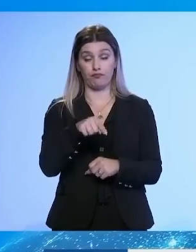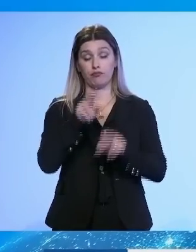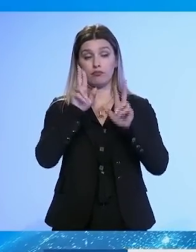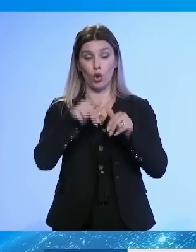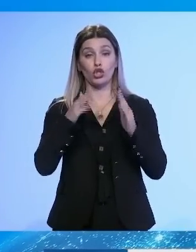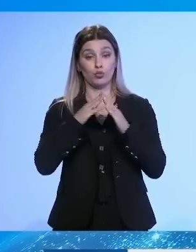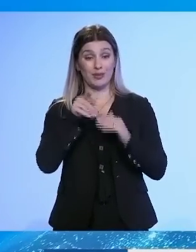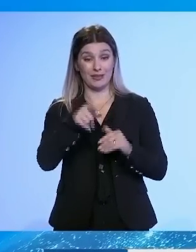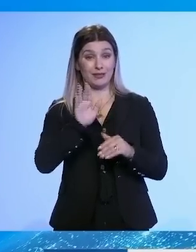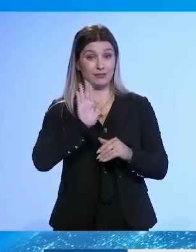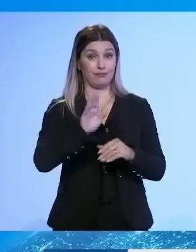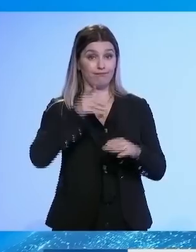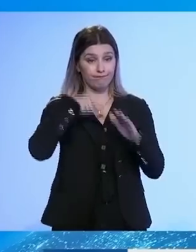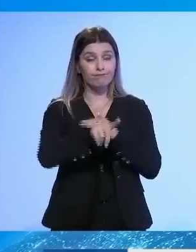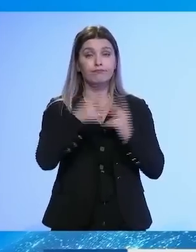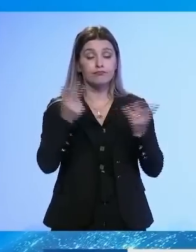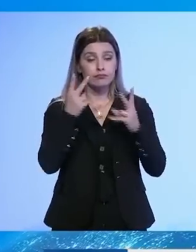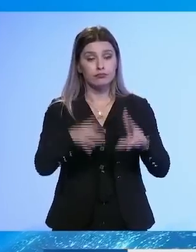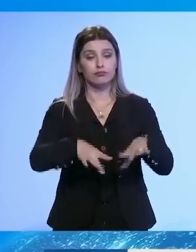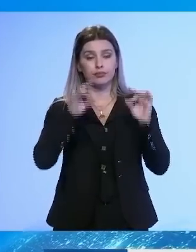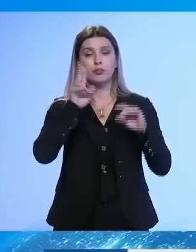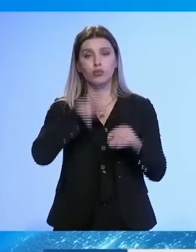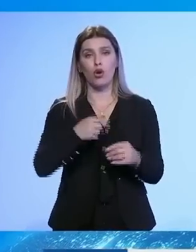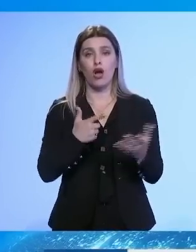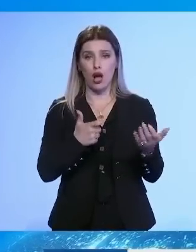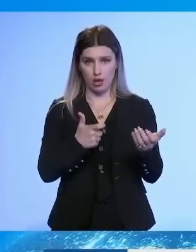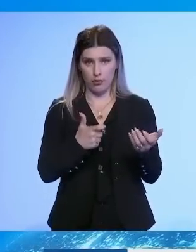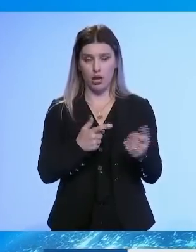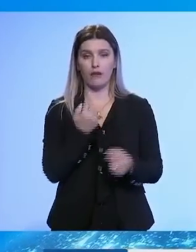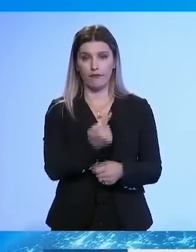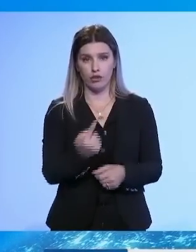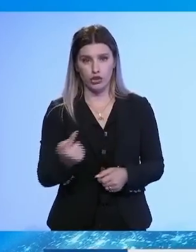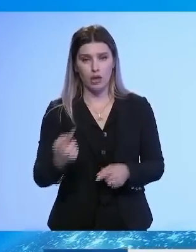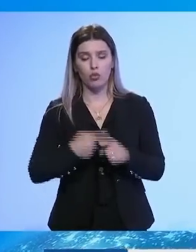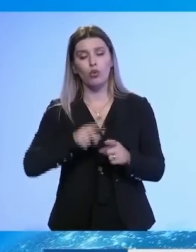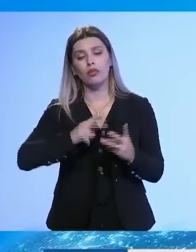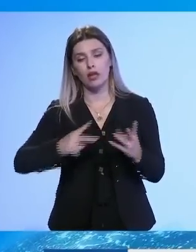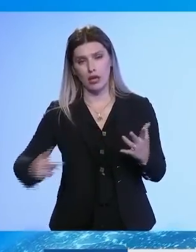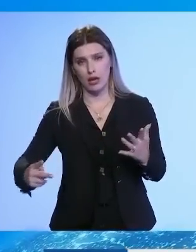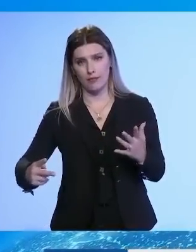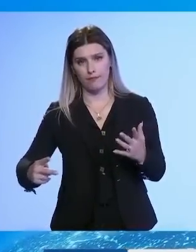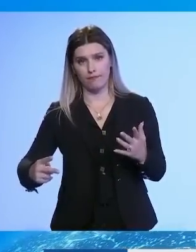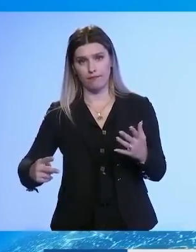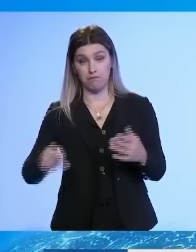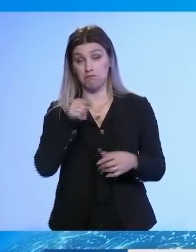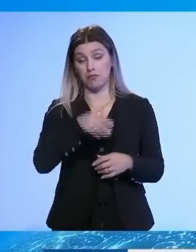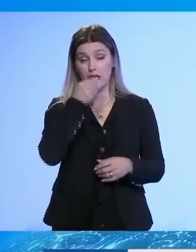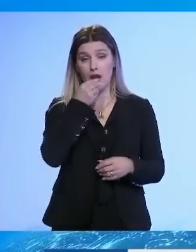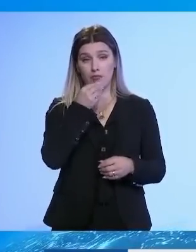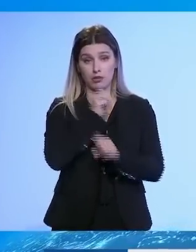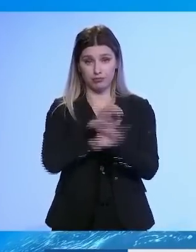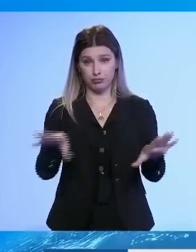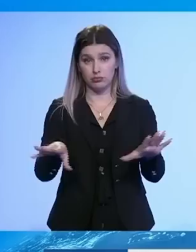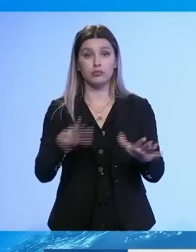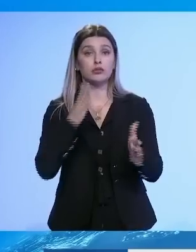dyshuarit në cilësinë e provave materiale janë sekuestruar armë zjarri, fishek dhe gjësende të tjera. Pas lajmit për arrestimin e tij